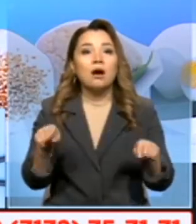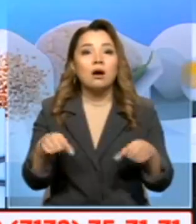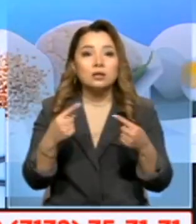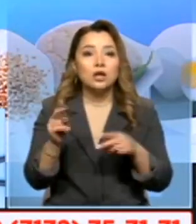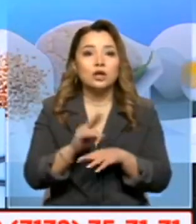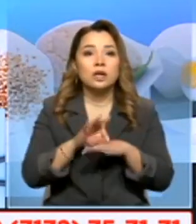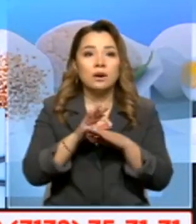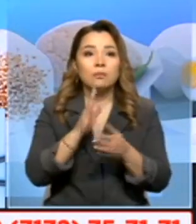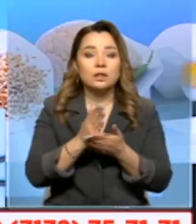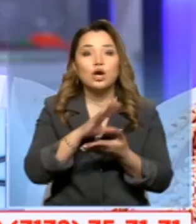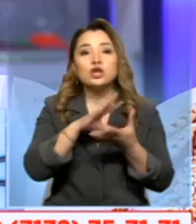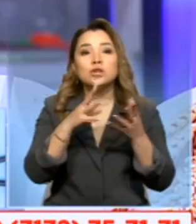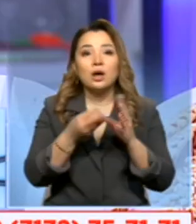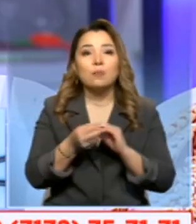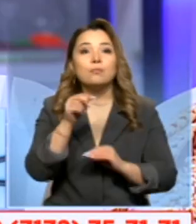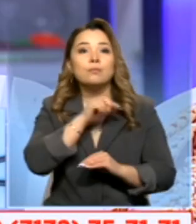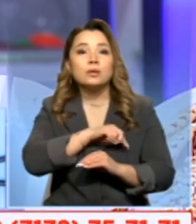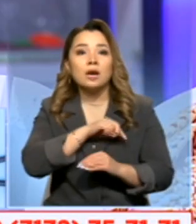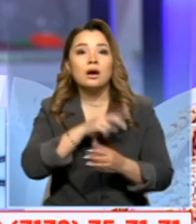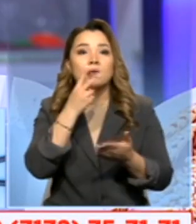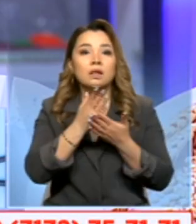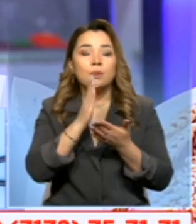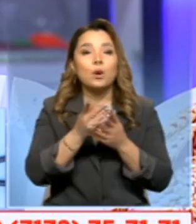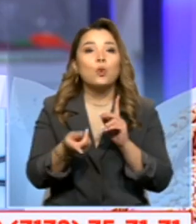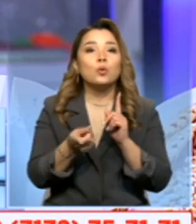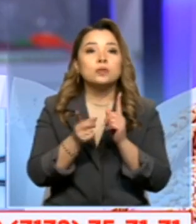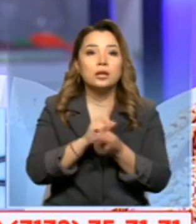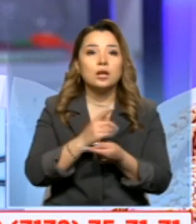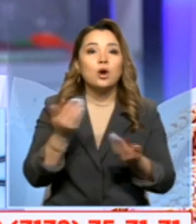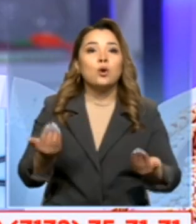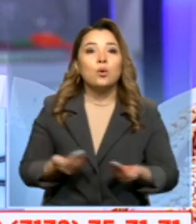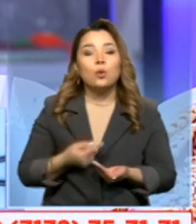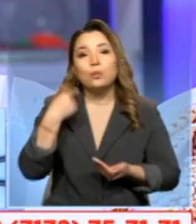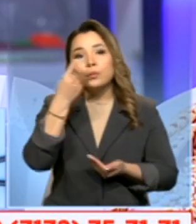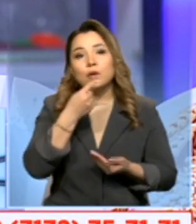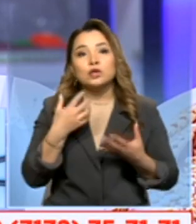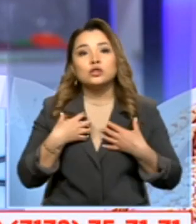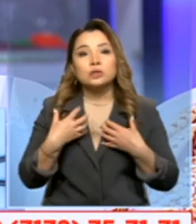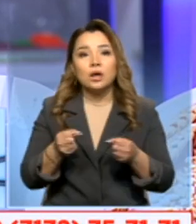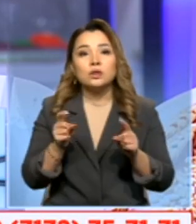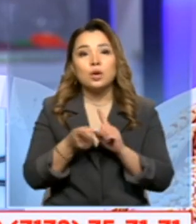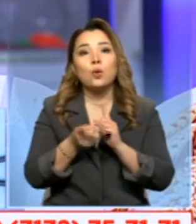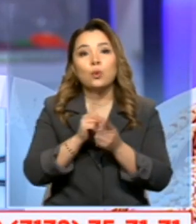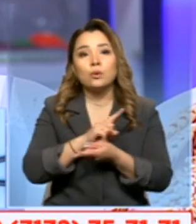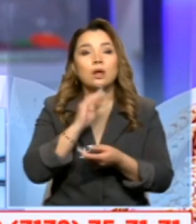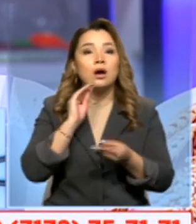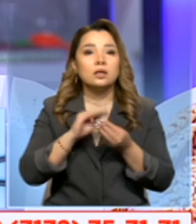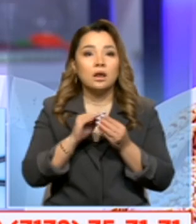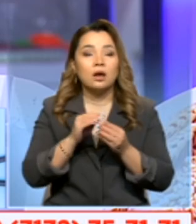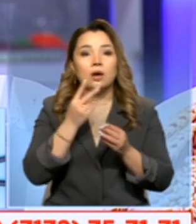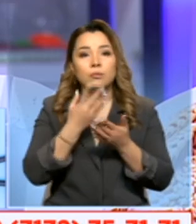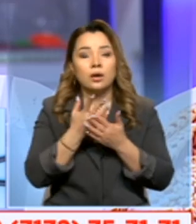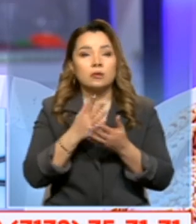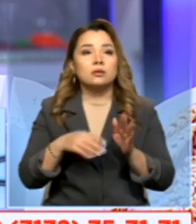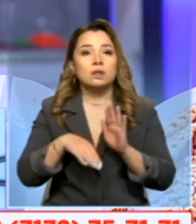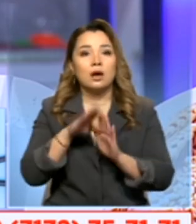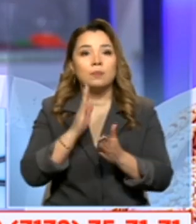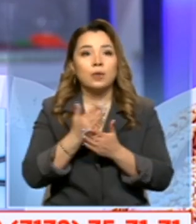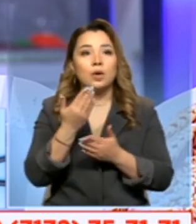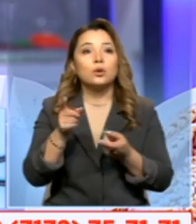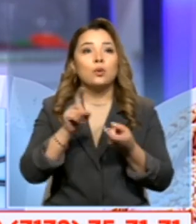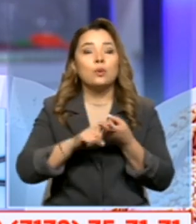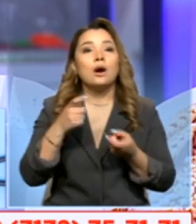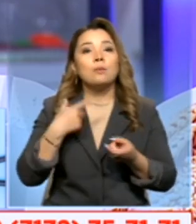келтіріп, жалпы мінез құлқыларына шейін өзгертіп, өмір салтын өзгертіп, қалыпты жағдайға келіп отыр. Ол өзіңізге байланысты?